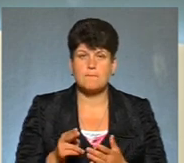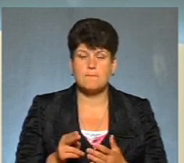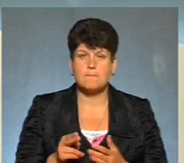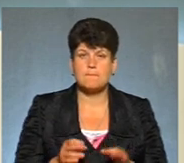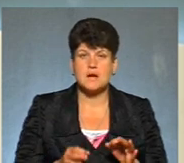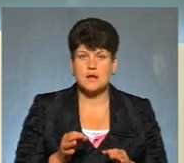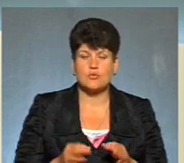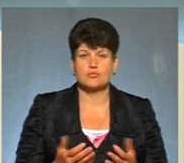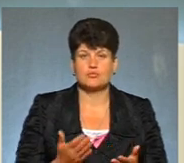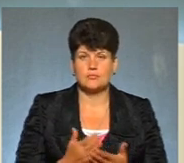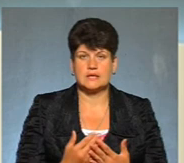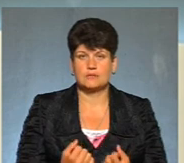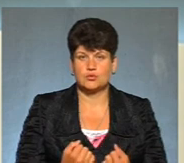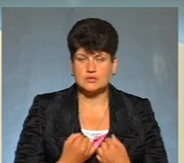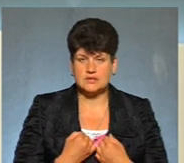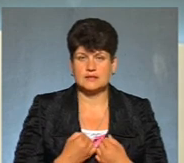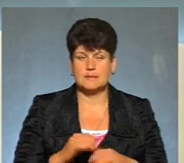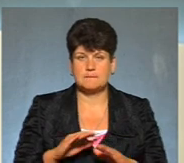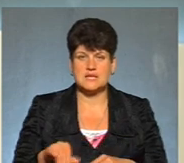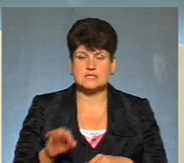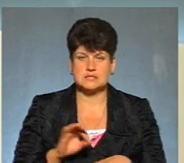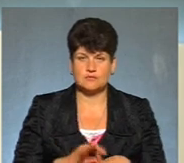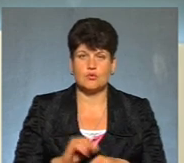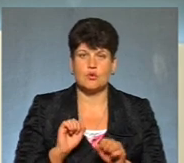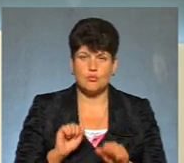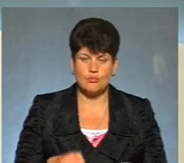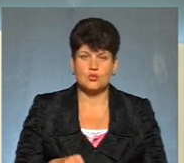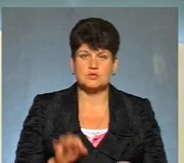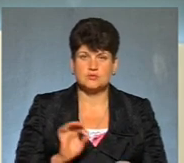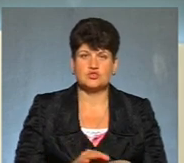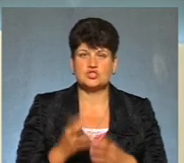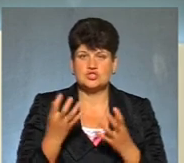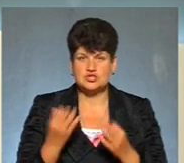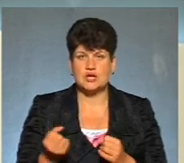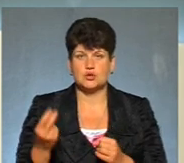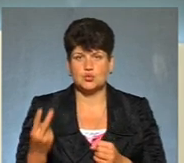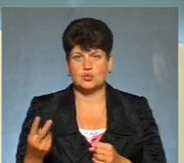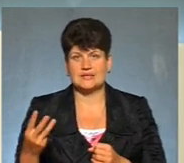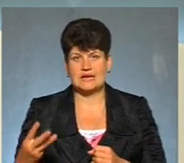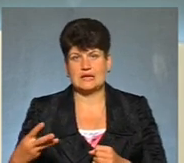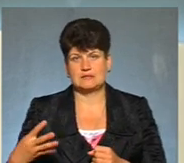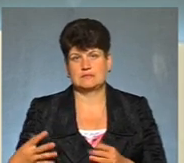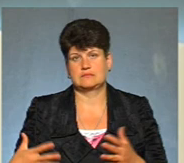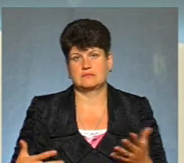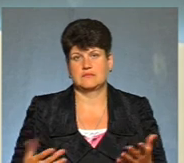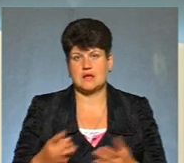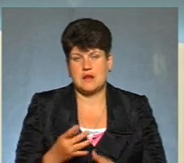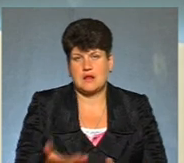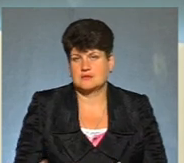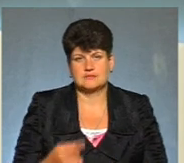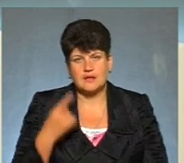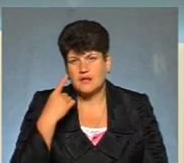природньо набутому імунітеті після захворювання можна захворіти ще другий і третій раз? Я думаю, це